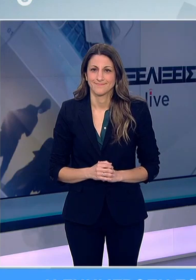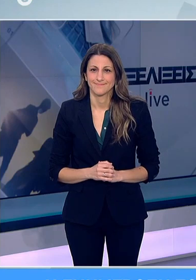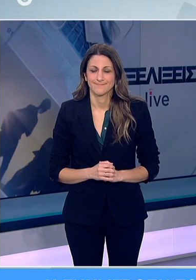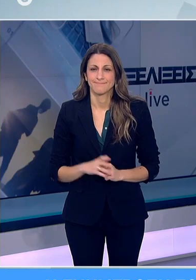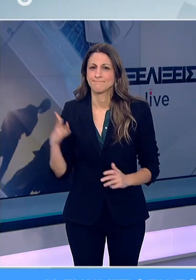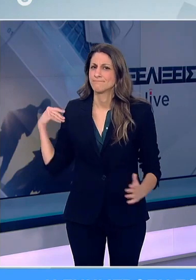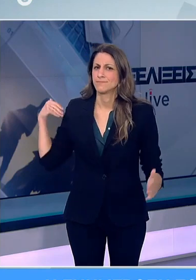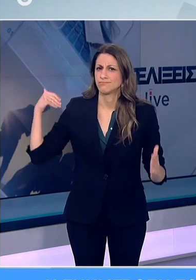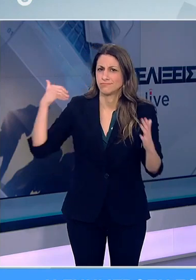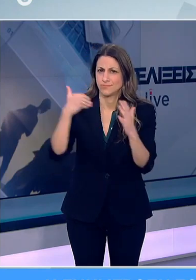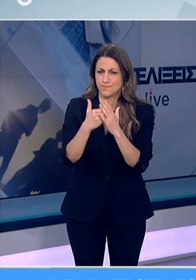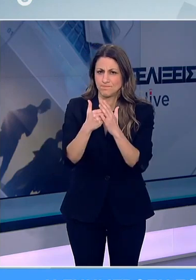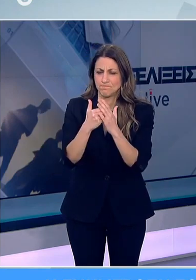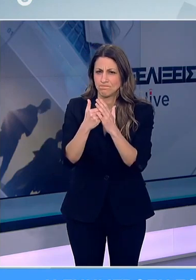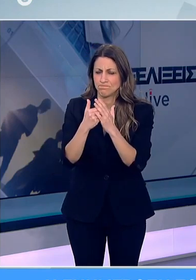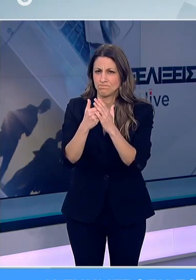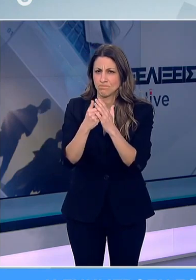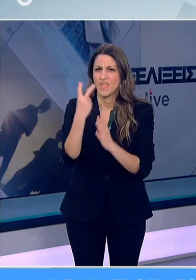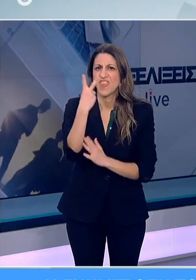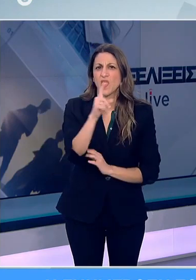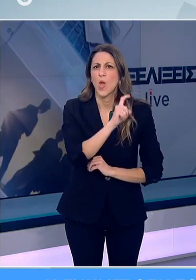Έως σήμερα, περισσότερα από